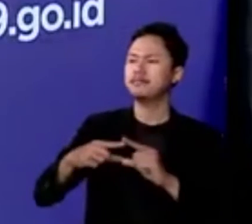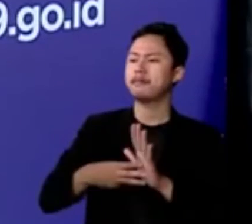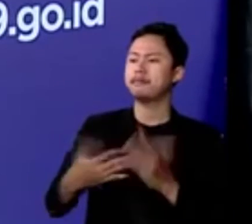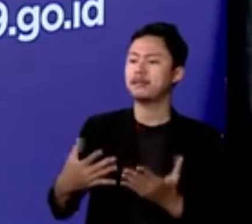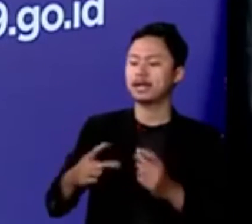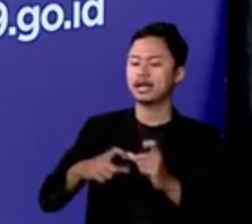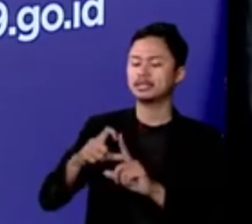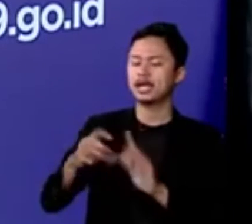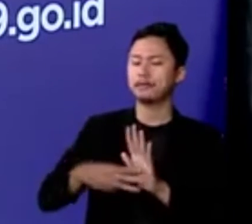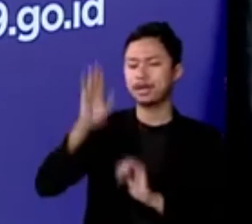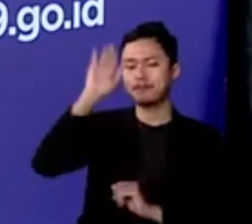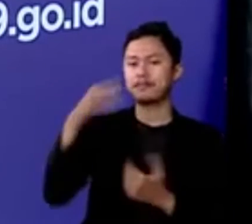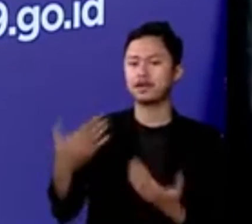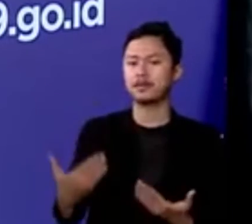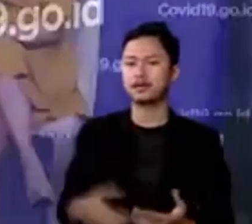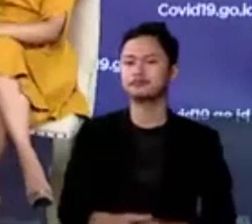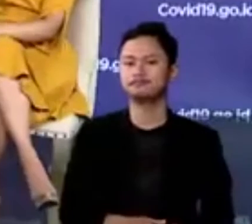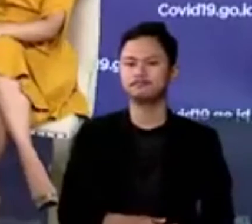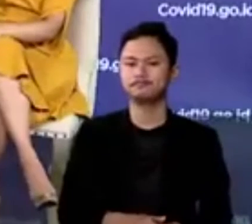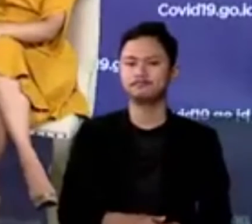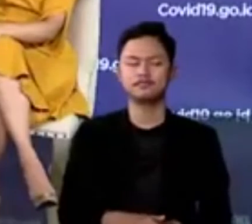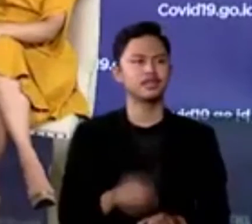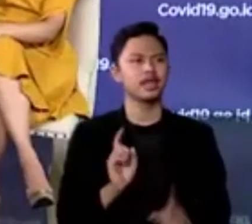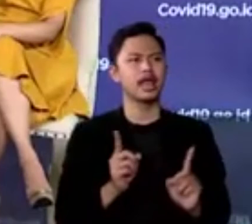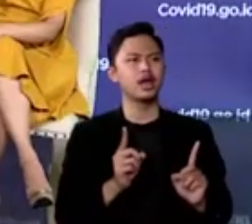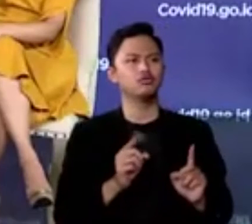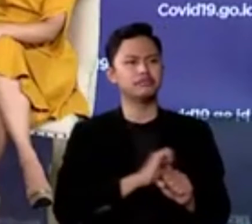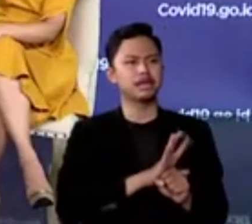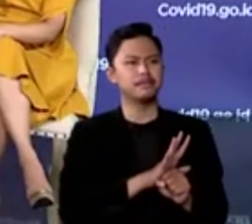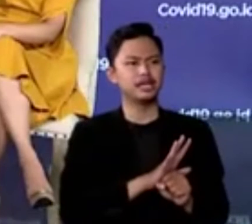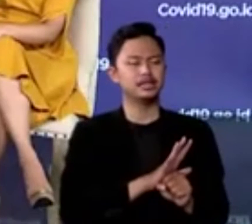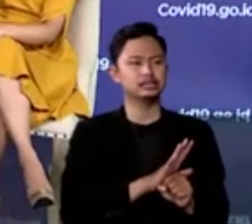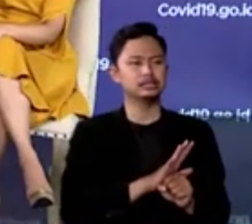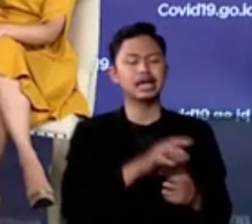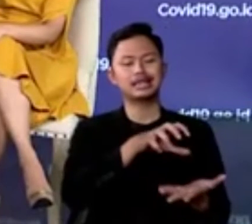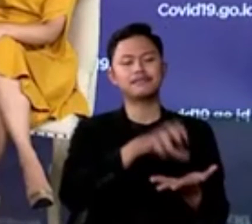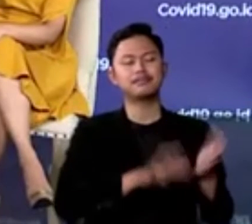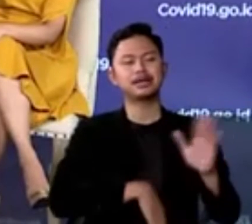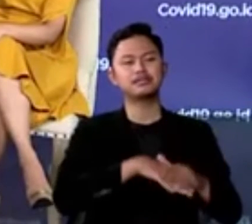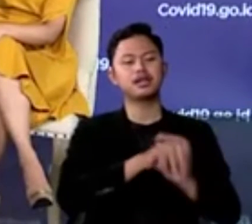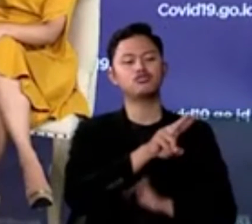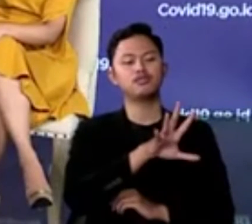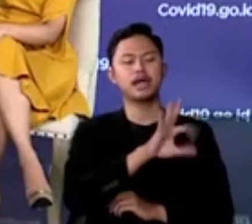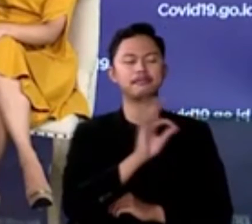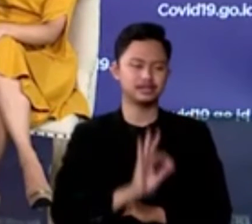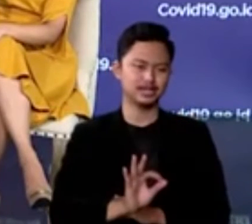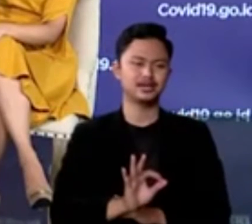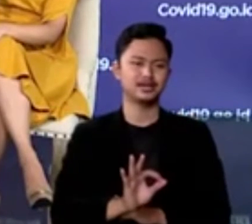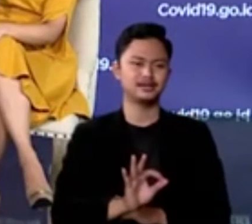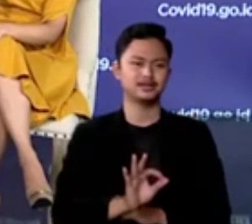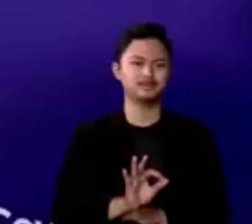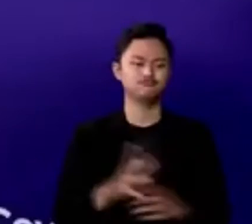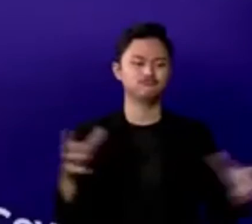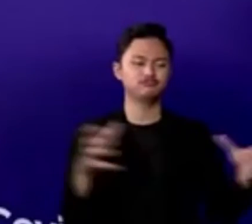SDM sama pandemi dan kedepannya akan Gimana kalau selama pandemi sesuai aturan 25% micro